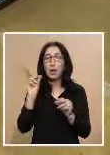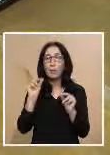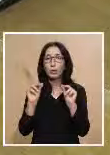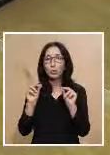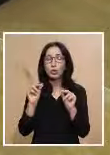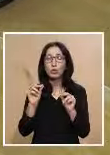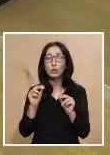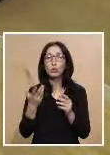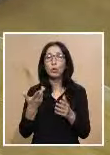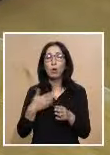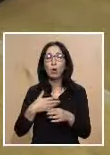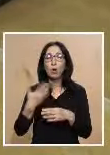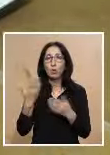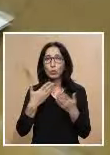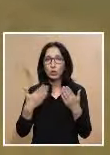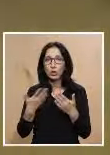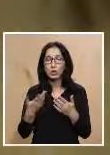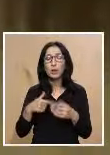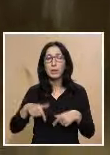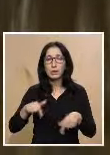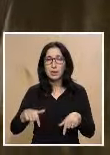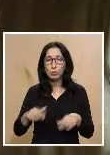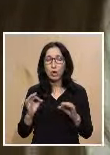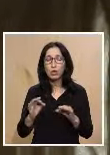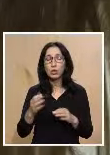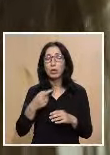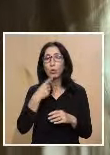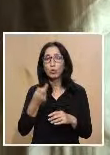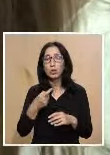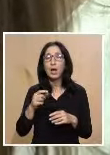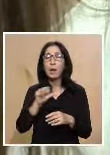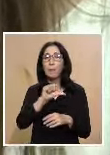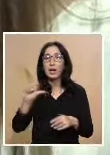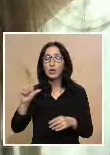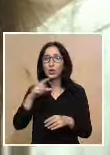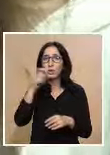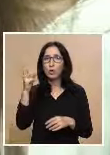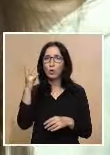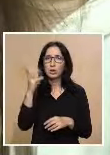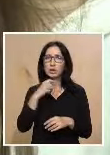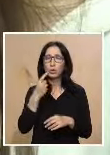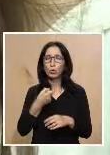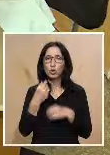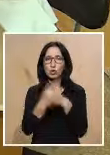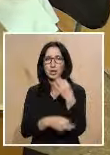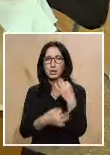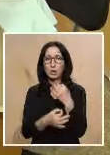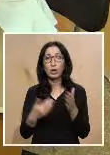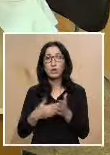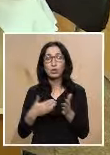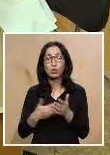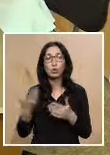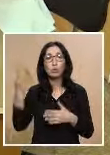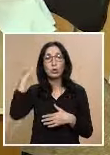в Силистра, които през настоящата година бележат своята 130 годишна история.